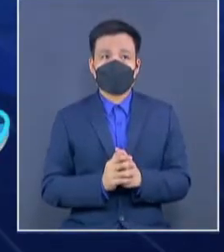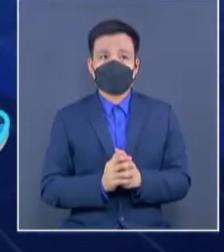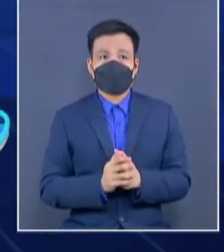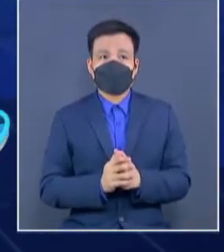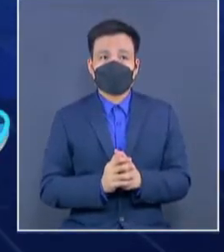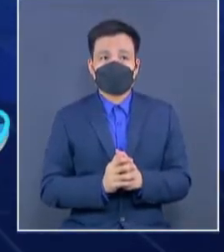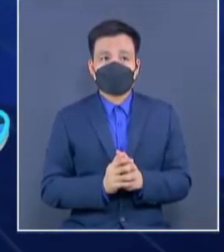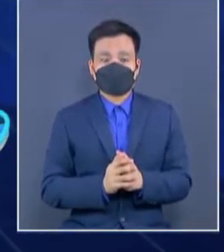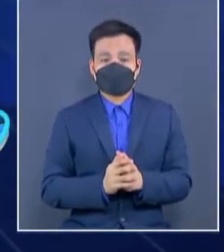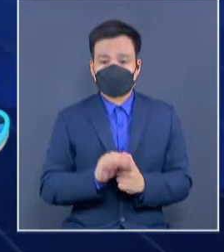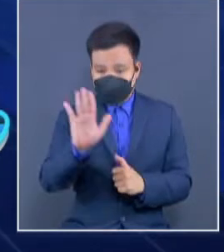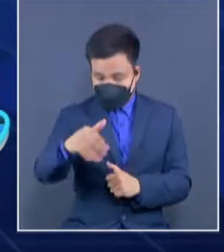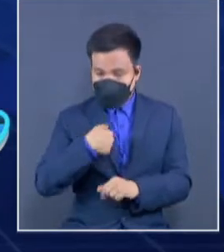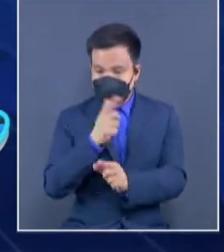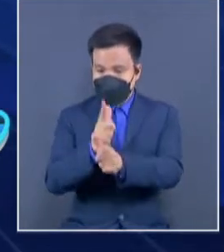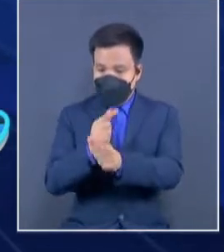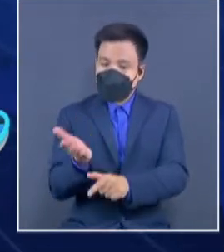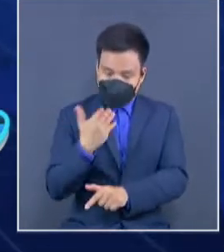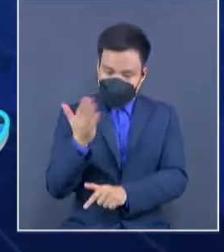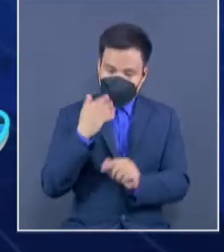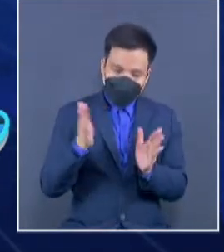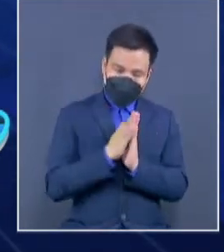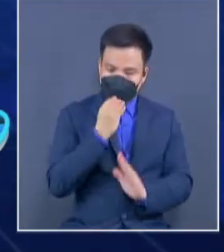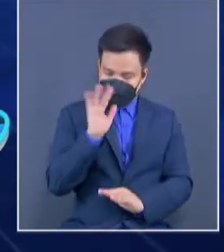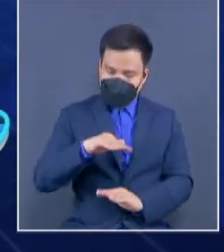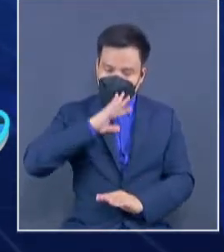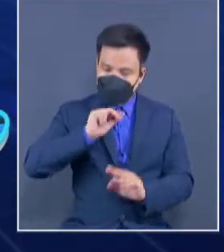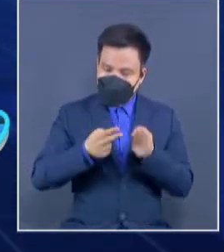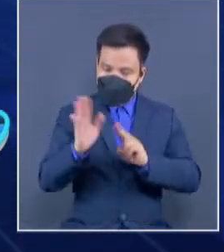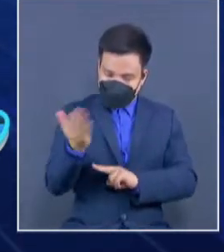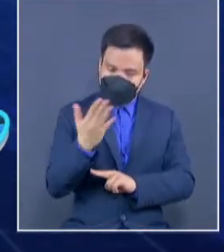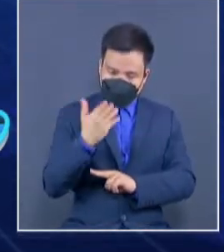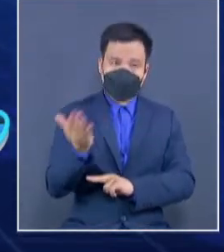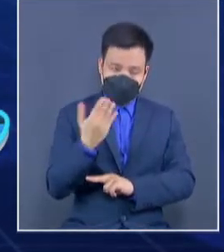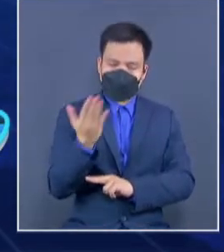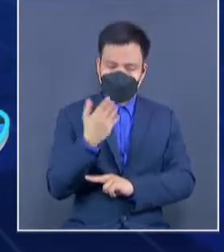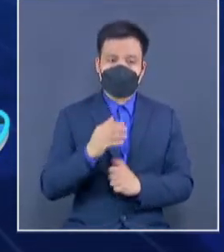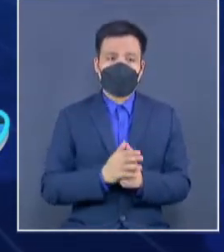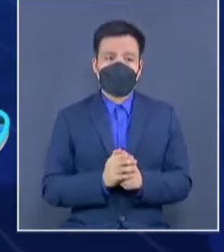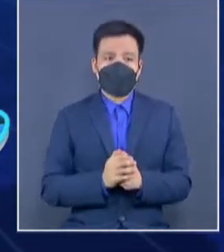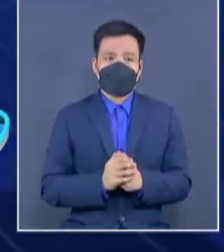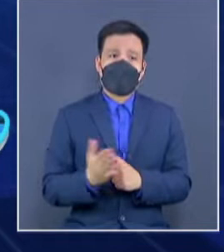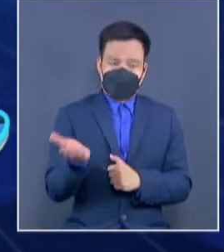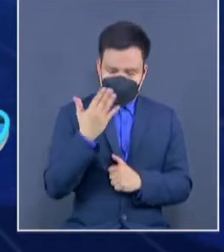ครับลุงจะกินไหมเนี่ยมาแล้วมาแล้วม